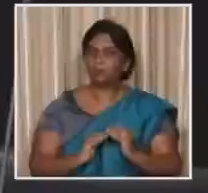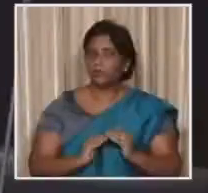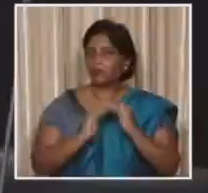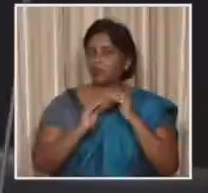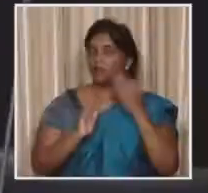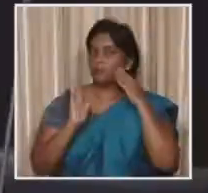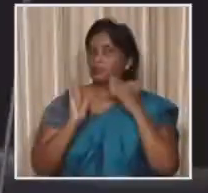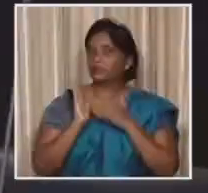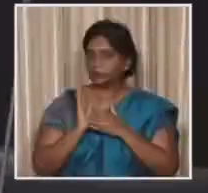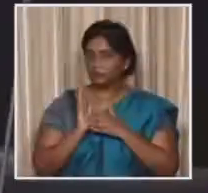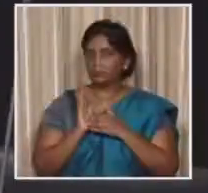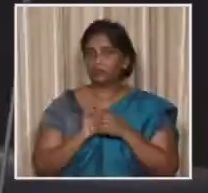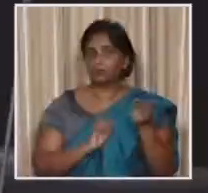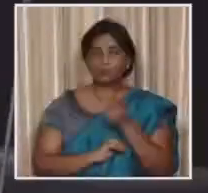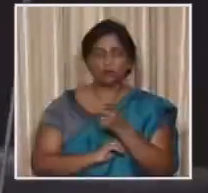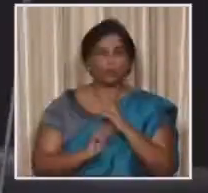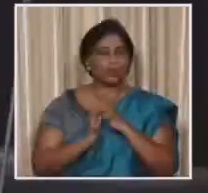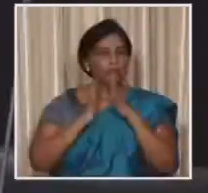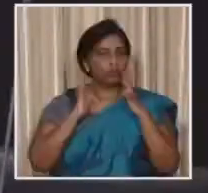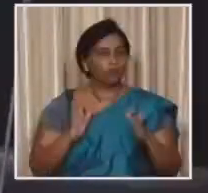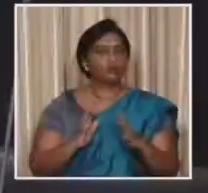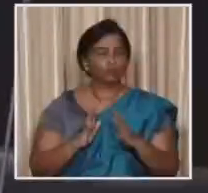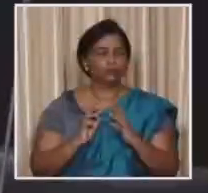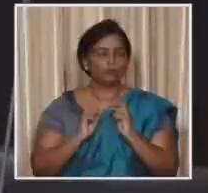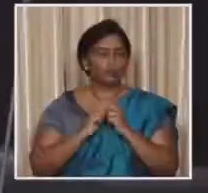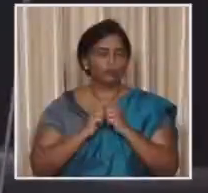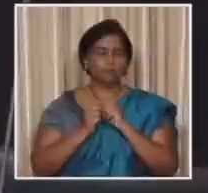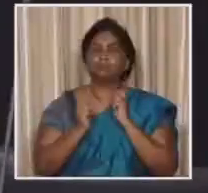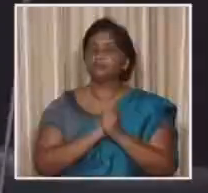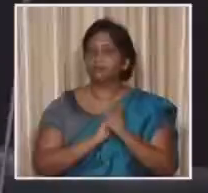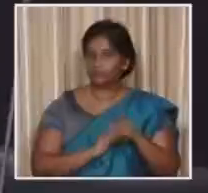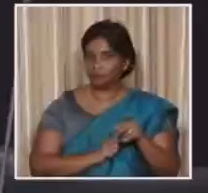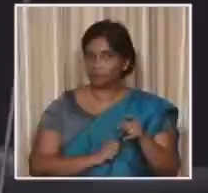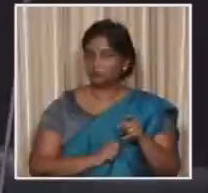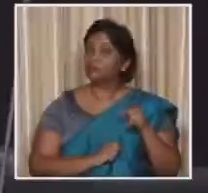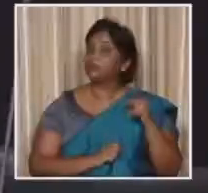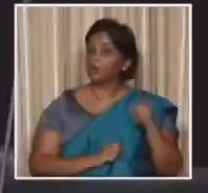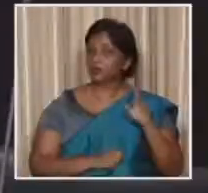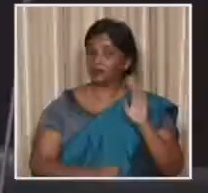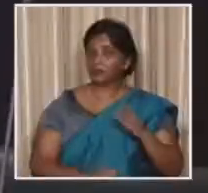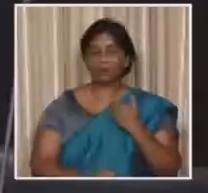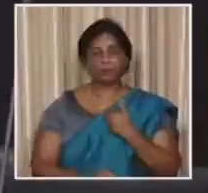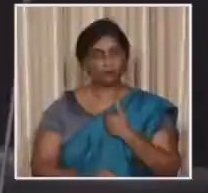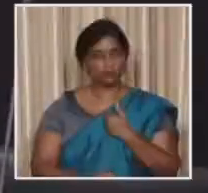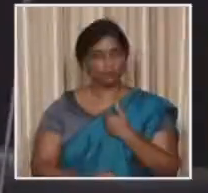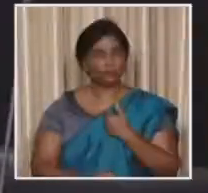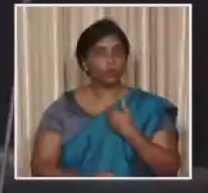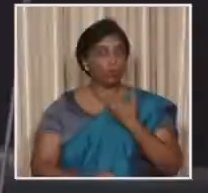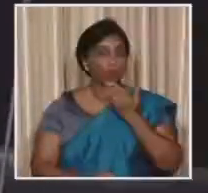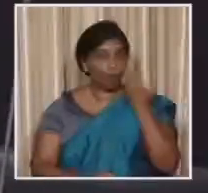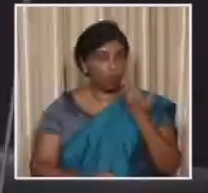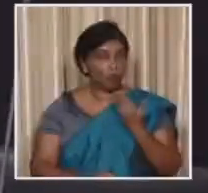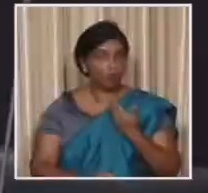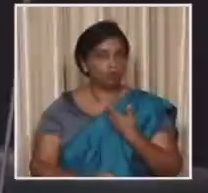තියෙන තත්ත්වයක් අතර ඉතා දැවැන්ත පරිමාණයේ වෙනසක් තියෙනවා. ඒ නිසා අපිට පුළුවන්කමක්